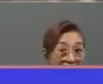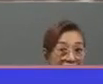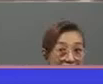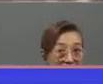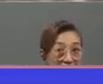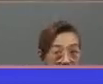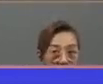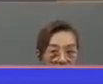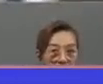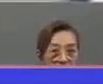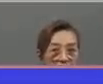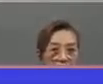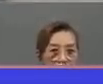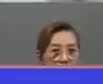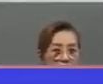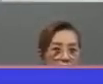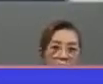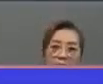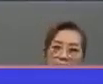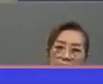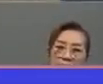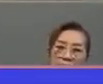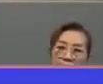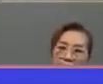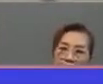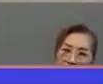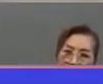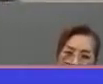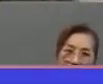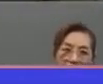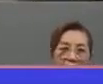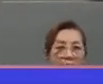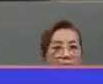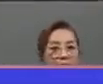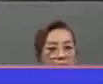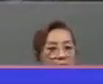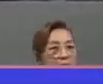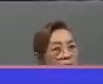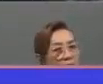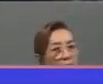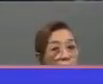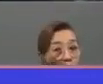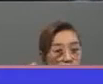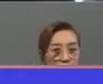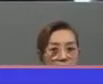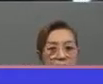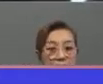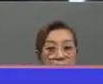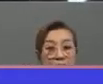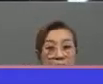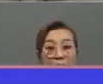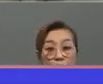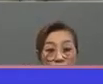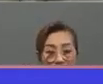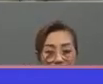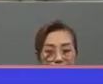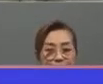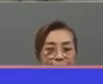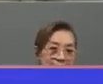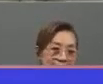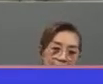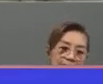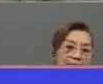มั้ย 5ปีเออแล้วถ้าเราคูณจากไอ้จำนวนที่เพิ่มมาอีก 3,000เนคูณกับอีก 5ปีง่ายๆคือจากตัวเนี้ยบวกกับอีก 3,000